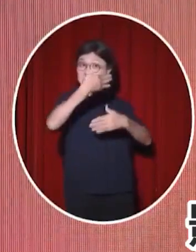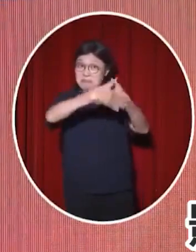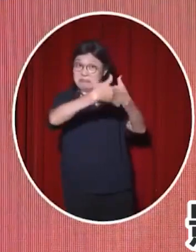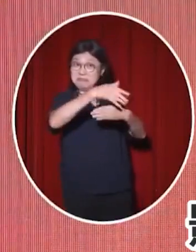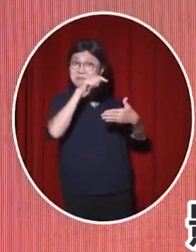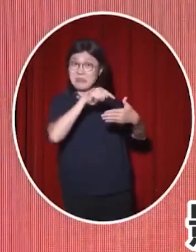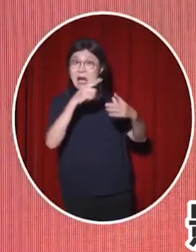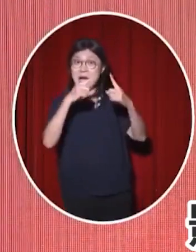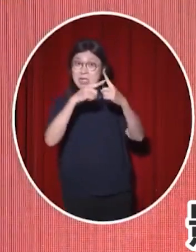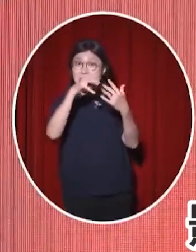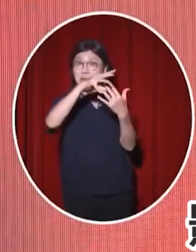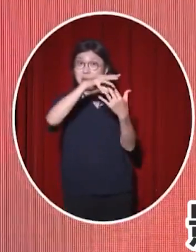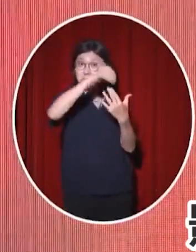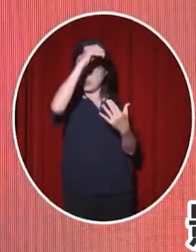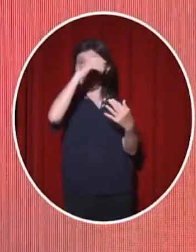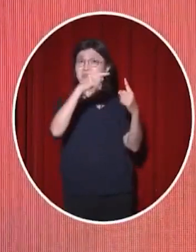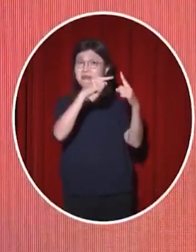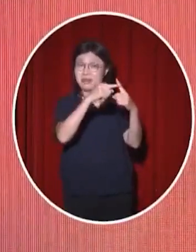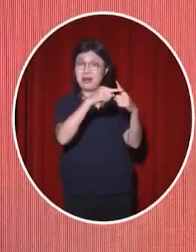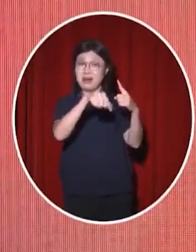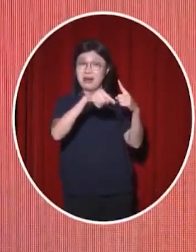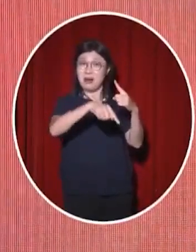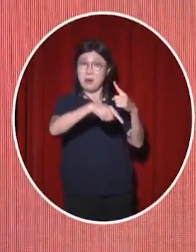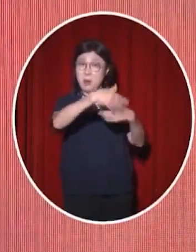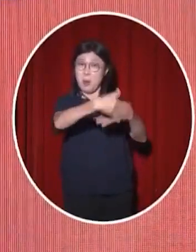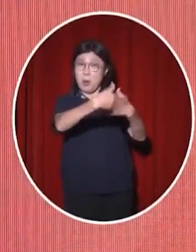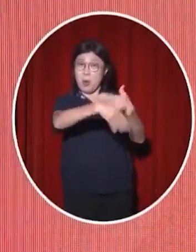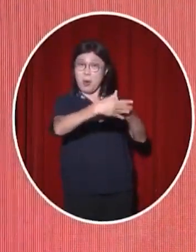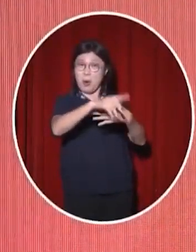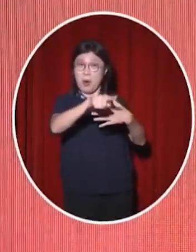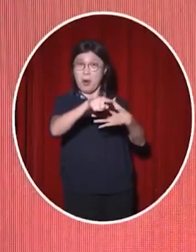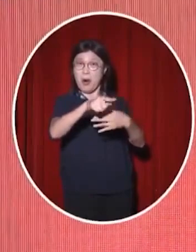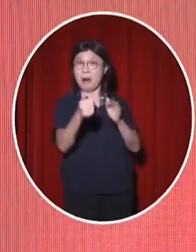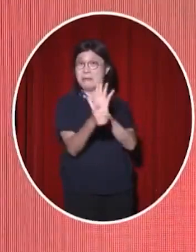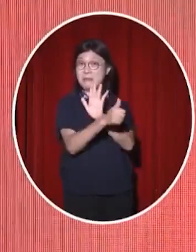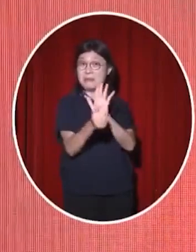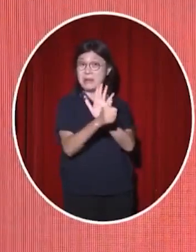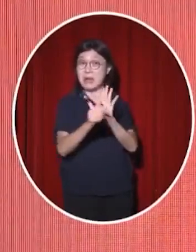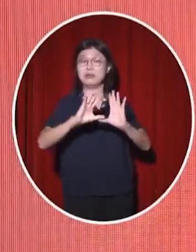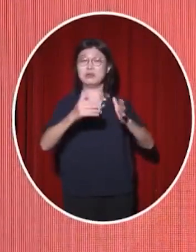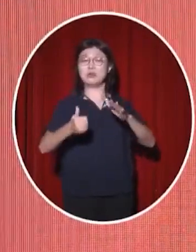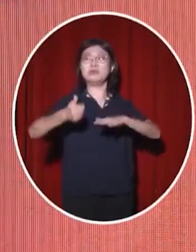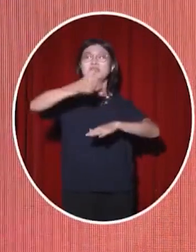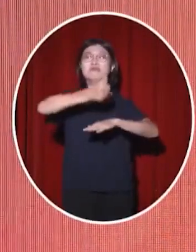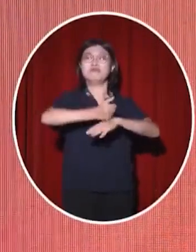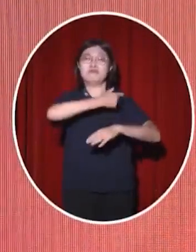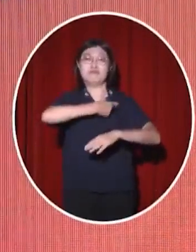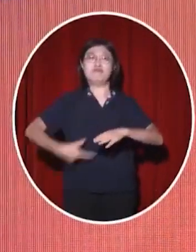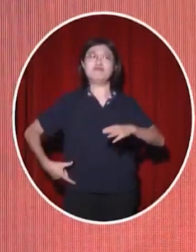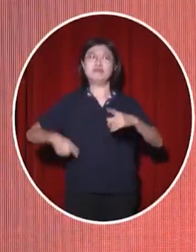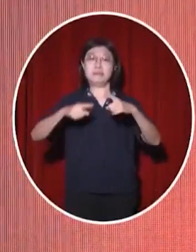人》《造浪者》里饰演总统候选人的，